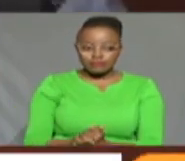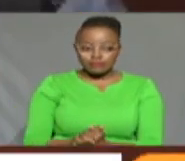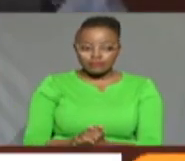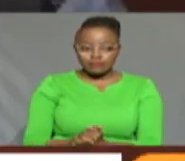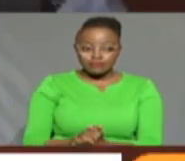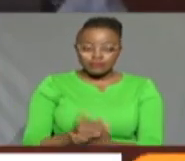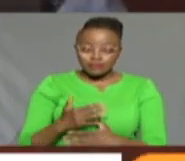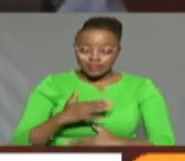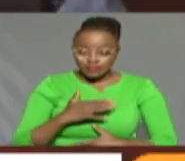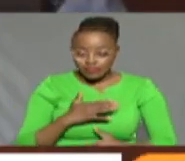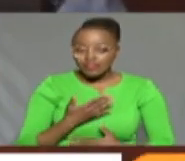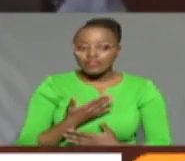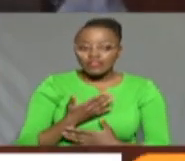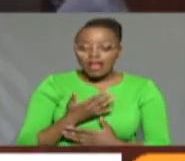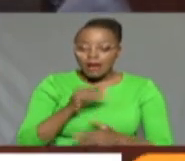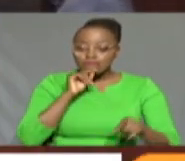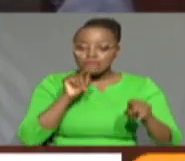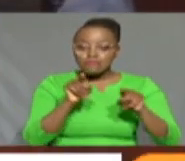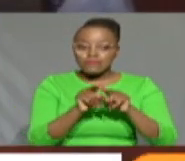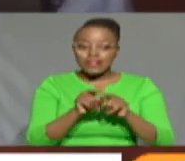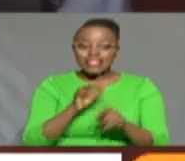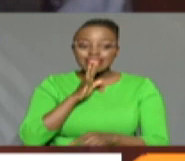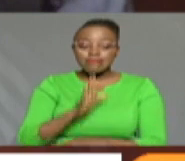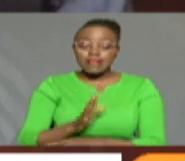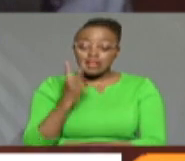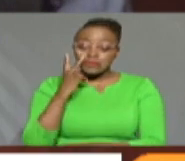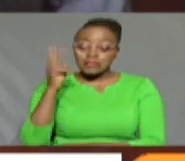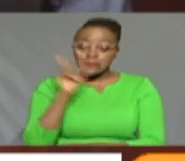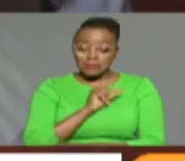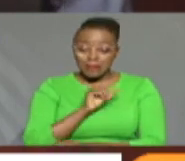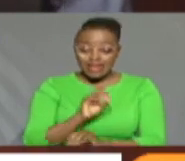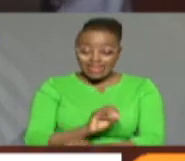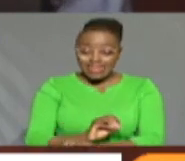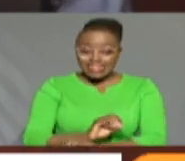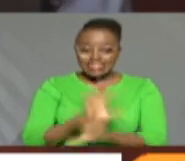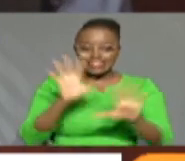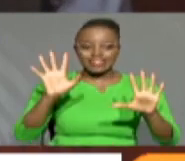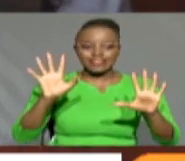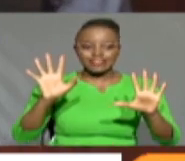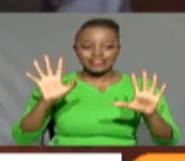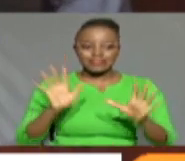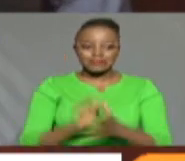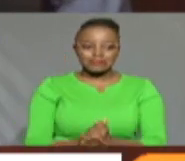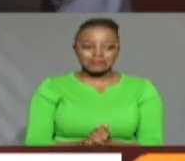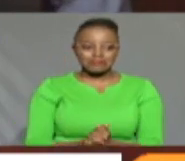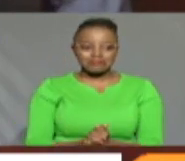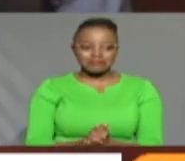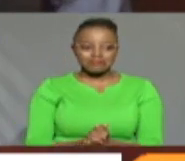Mheshimiwa ndugu Spika, umeona wazi wazi